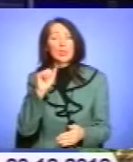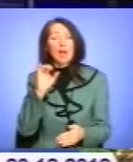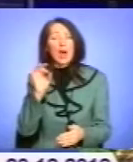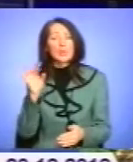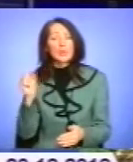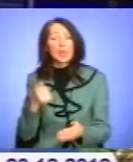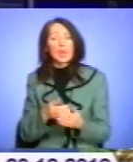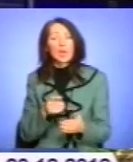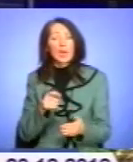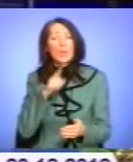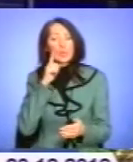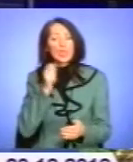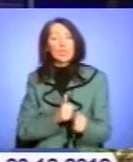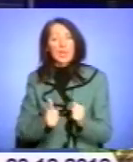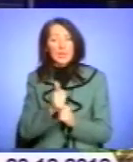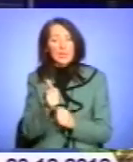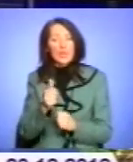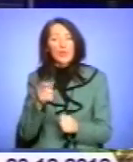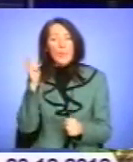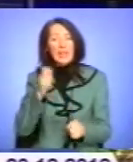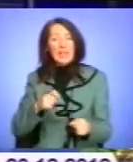наступного року до обласного центру.